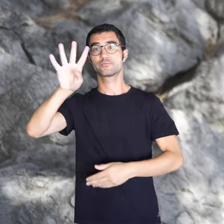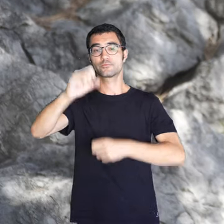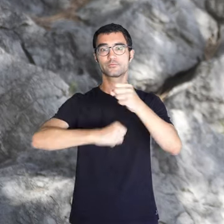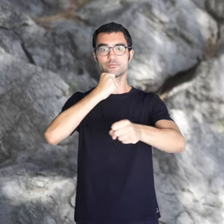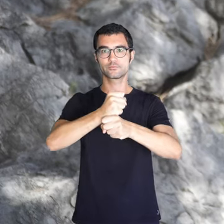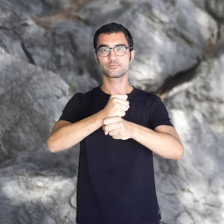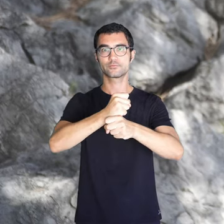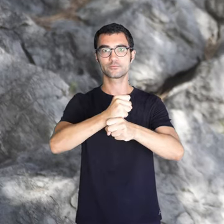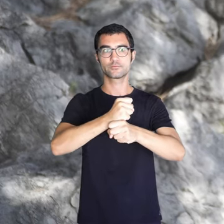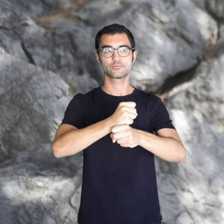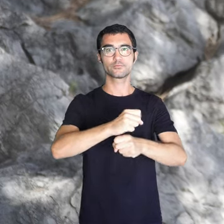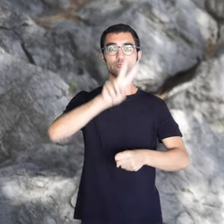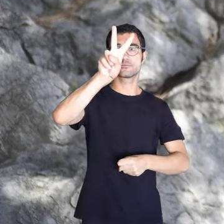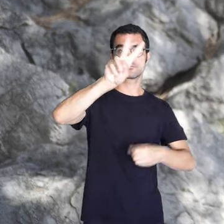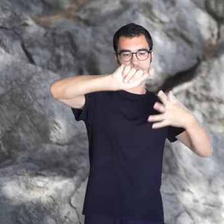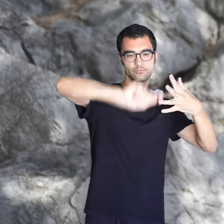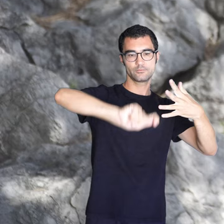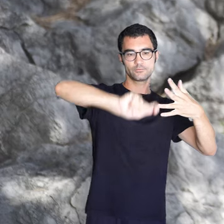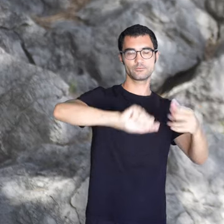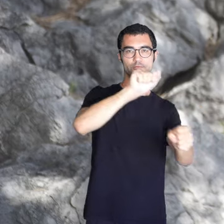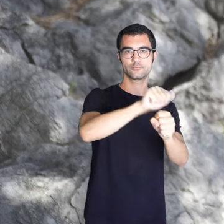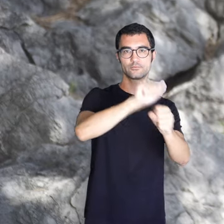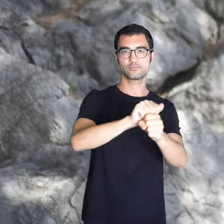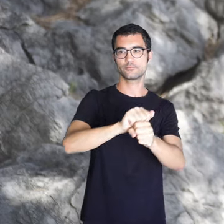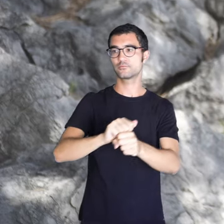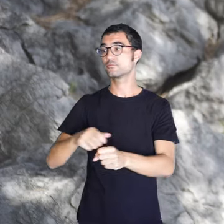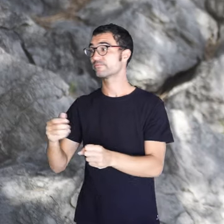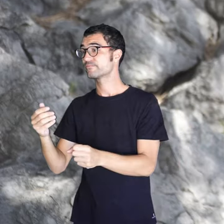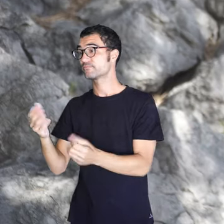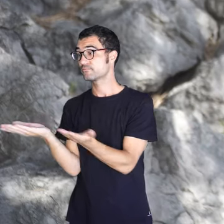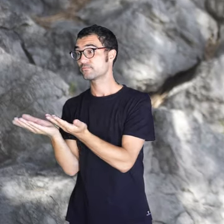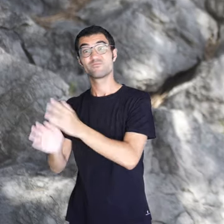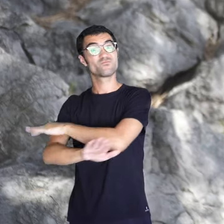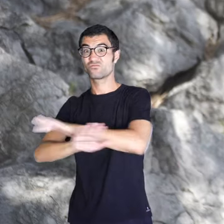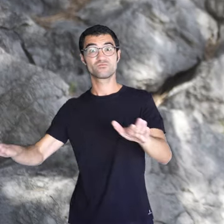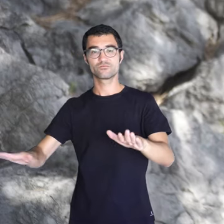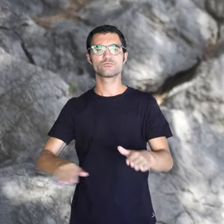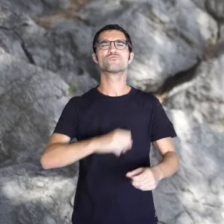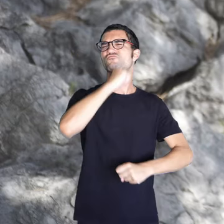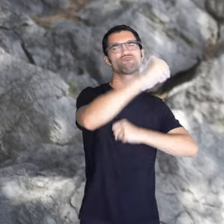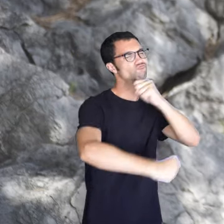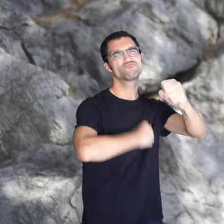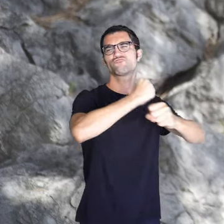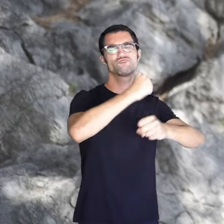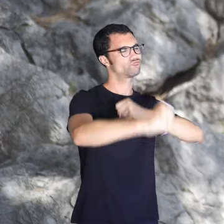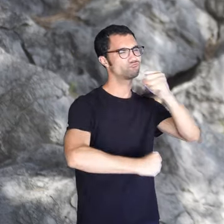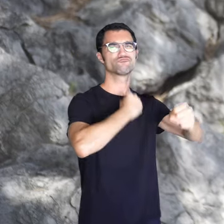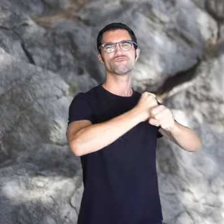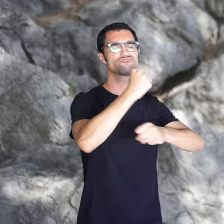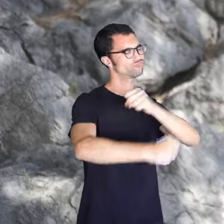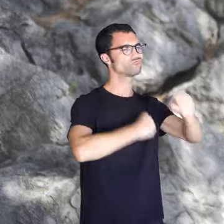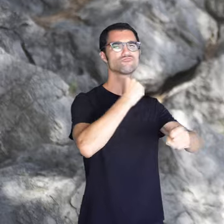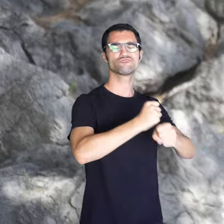en els 15 encara a l'escola i vaig anar tot l'estiu, i un pic que vaig deixar a l'escola i ja hi vaig començar seguit, i fins